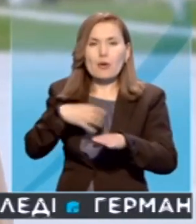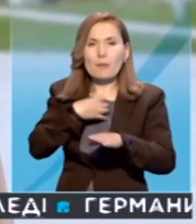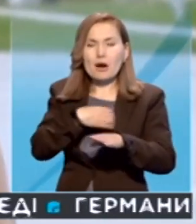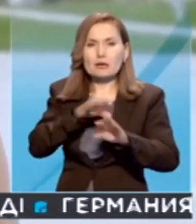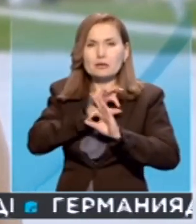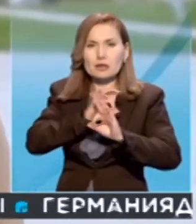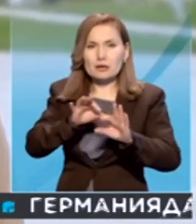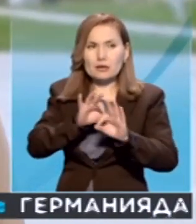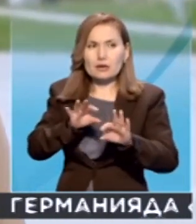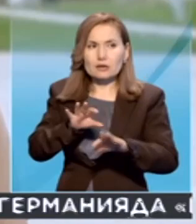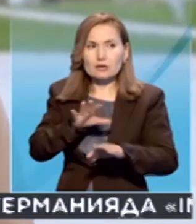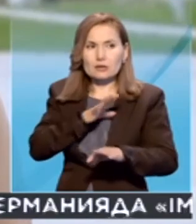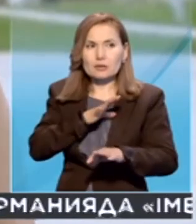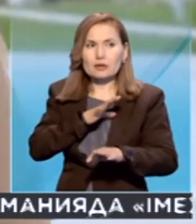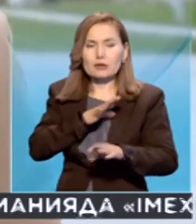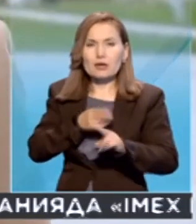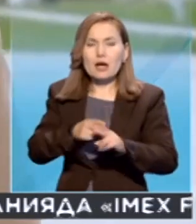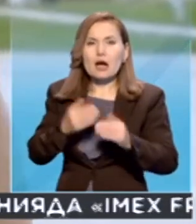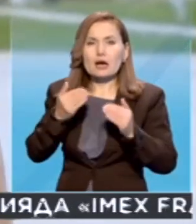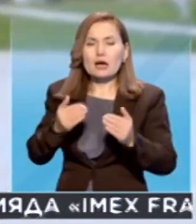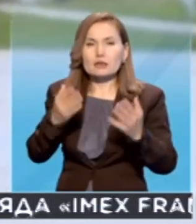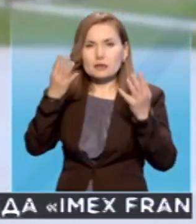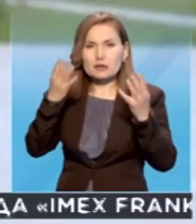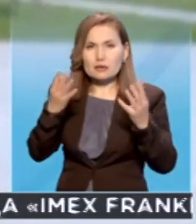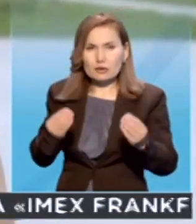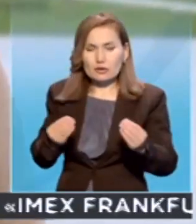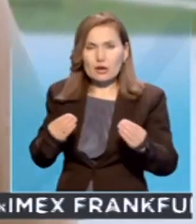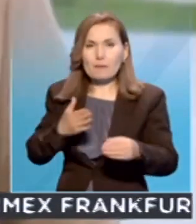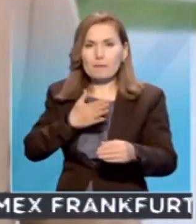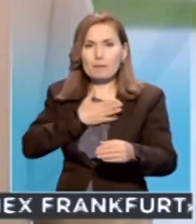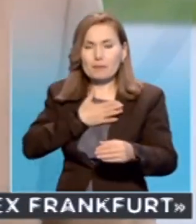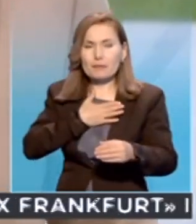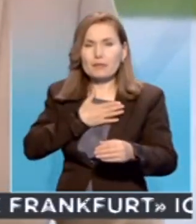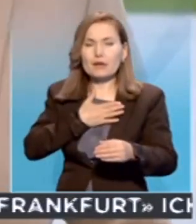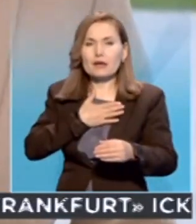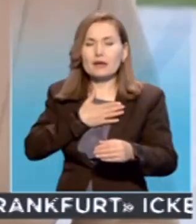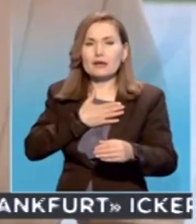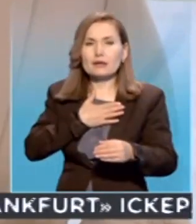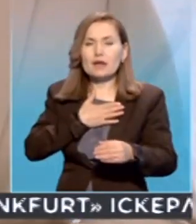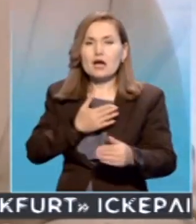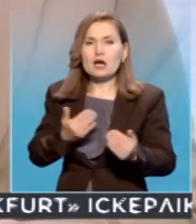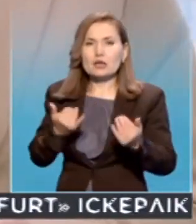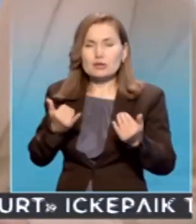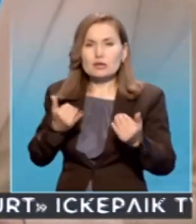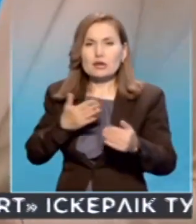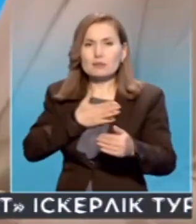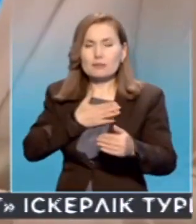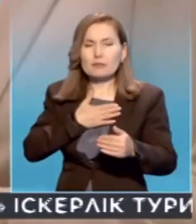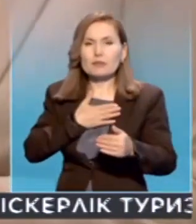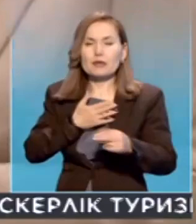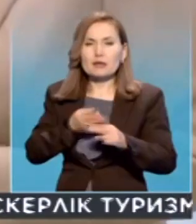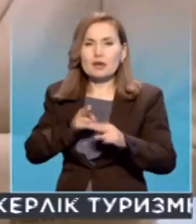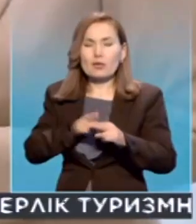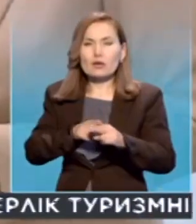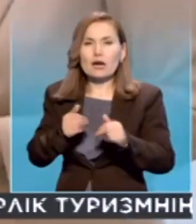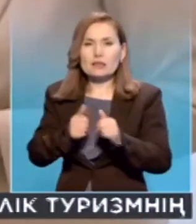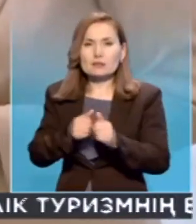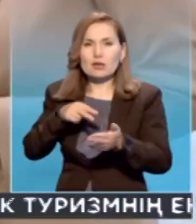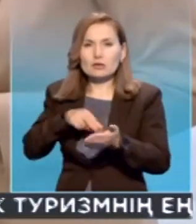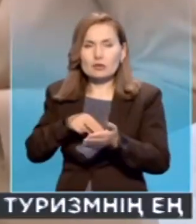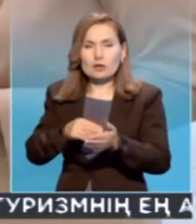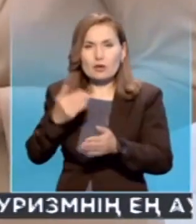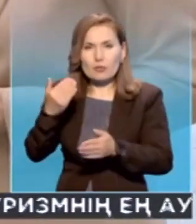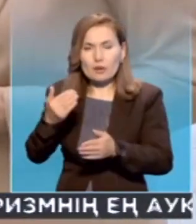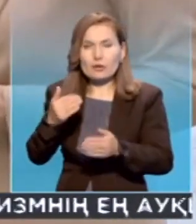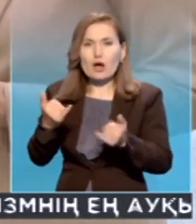да талқыланып жатыр. Дәл қазір менің қасымда ұйымдастырушылардың өкілі Перизат Қайрат. Перизат, кеш жарық,